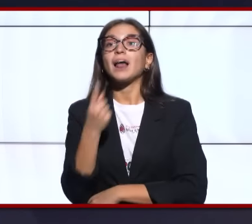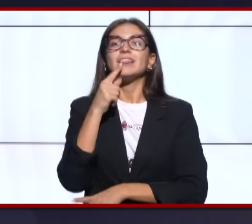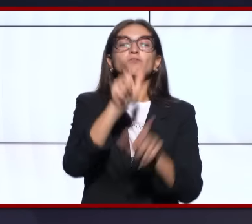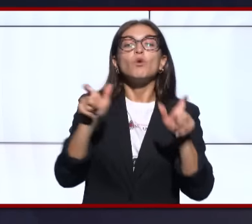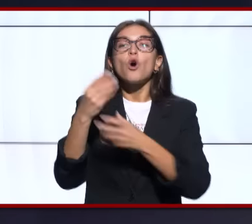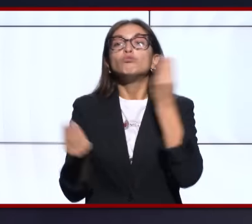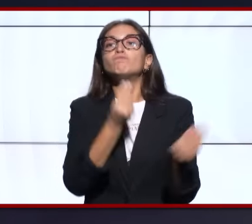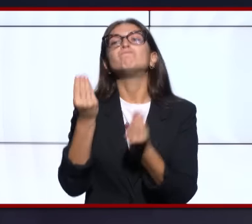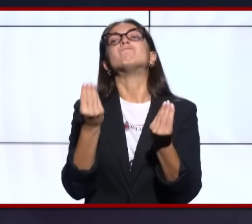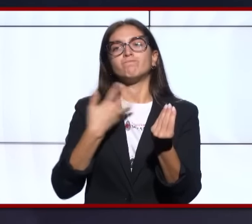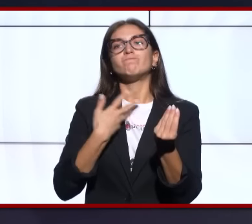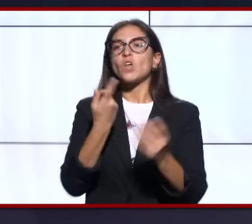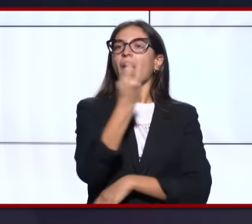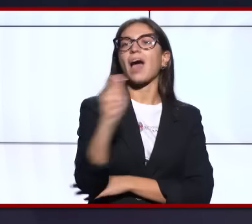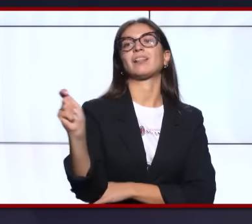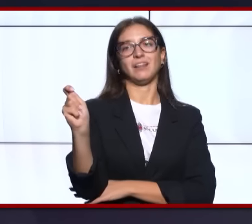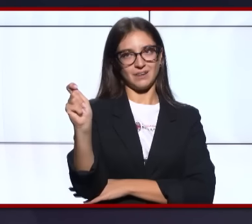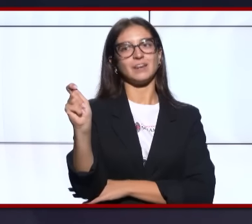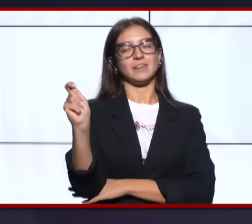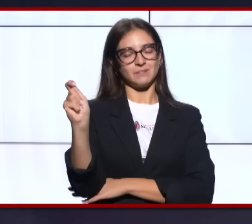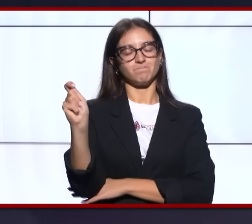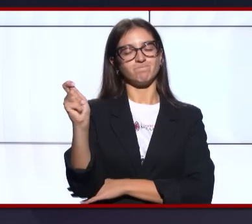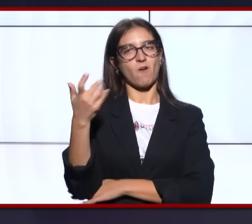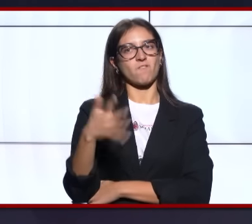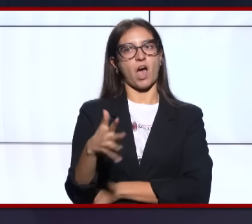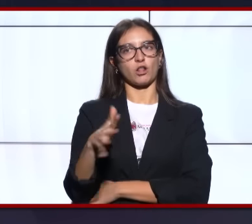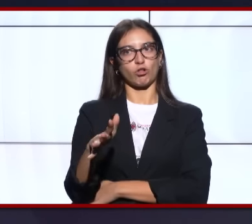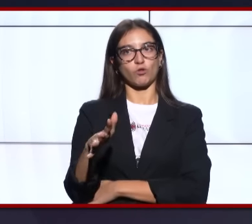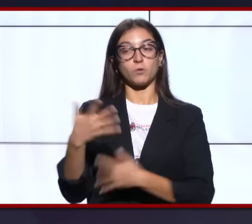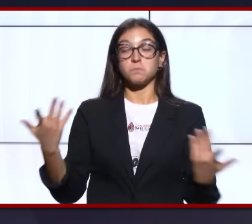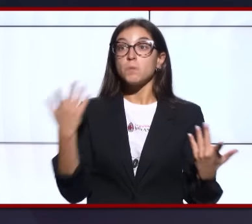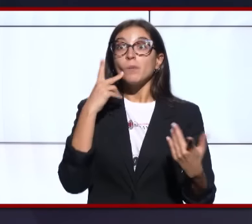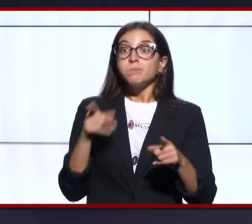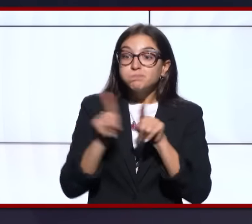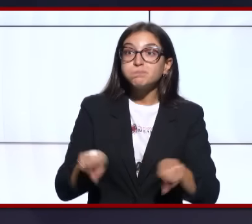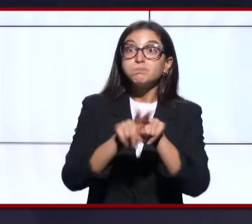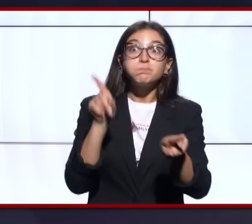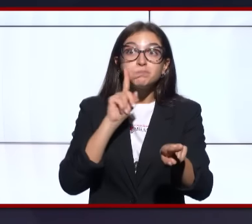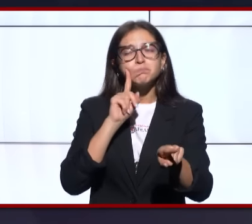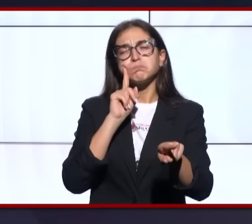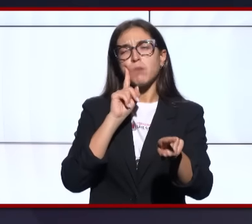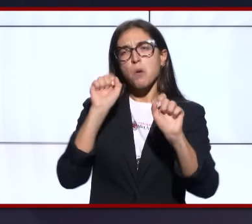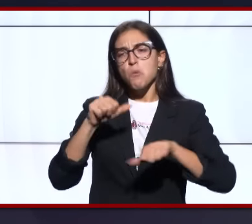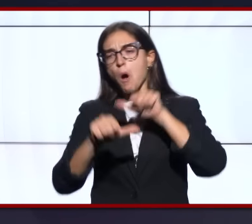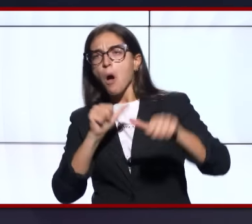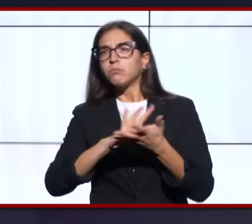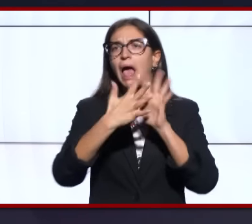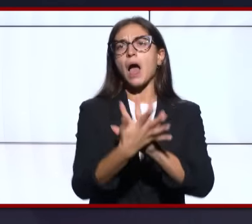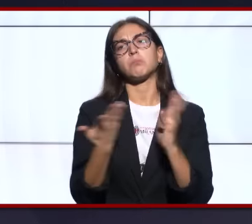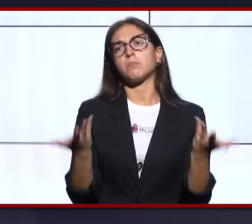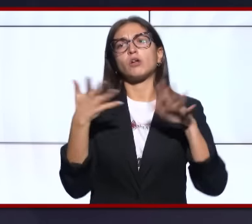cartone cartolina non è lo stesso sempre così ma noi abbiamo questi due